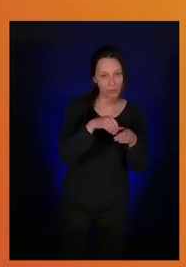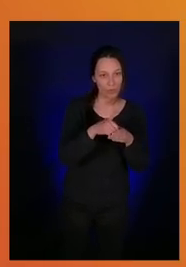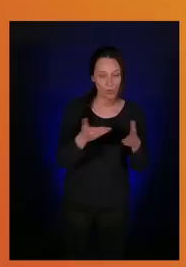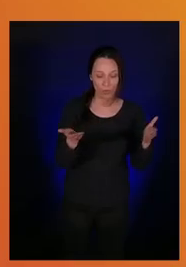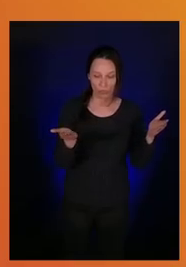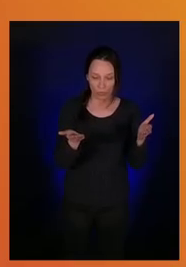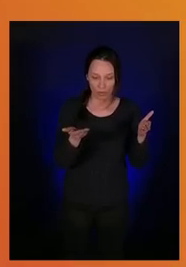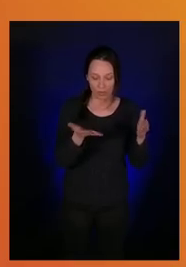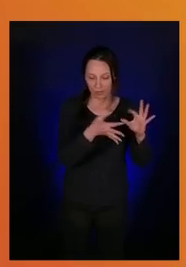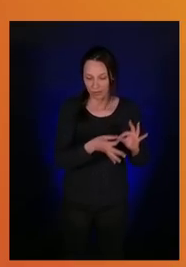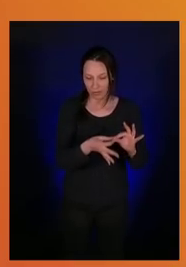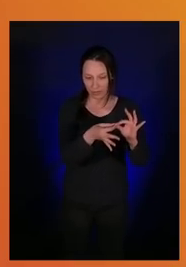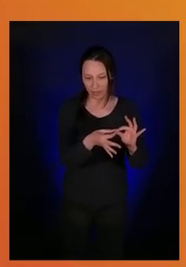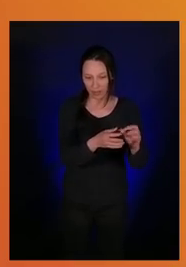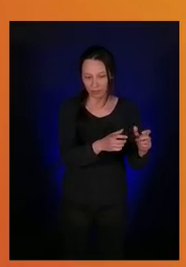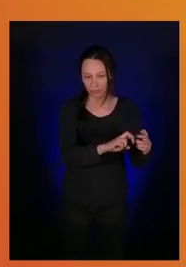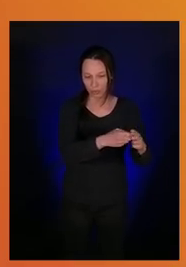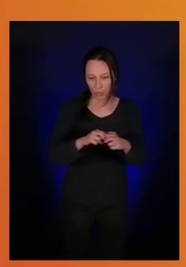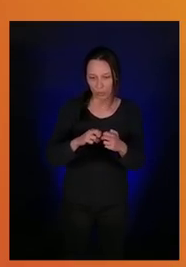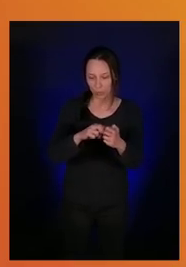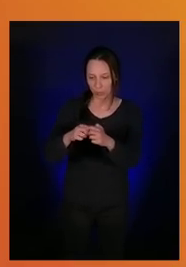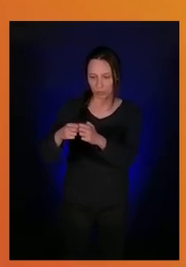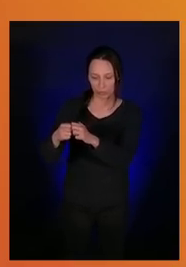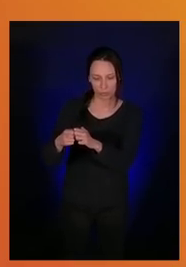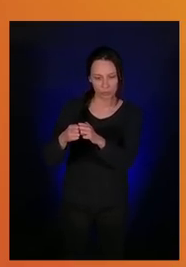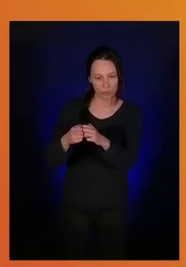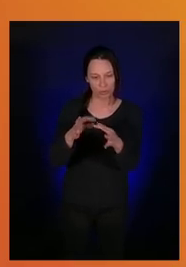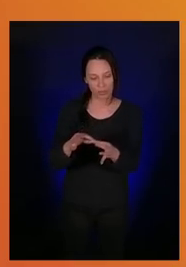le statut relève de la Confédération générale du travail.